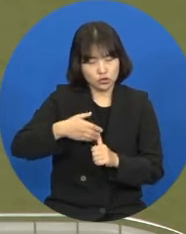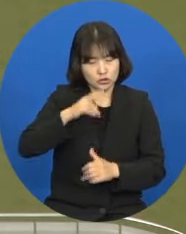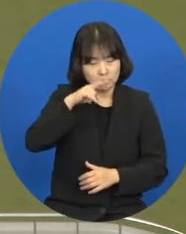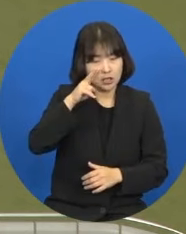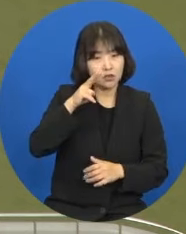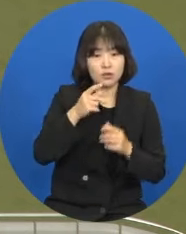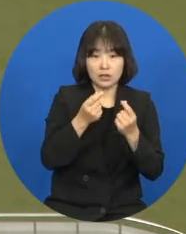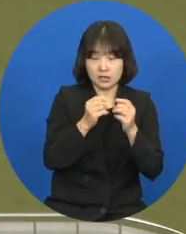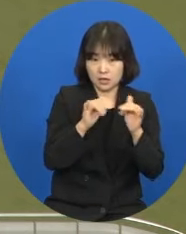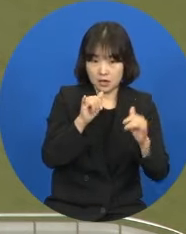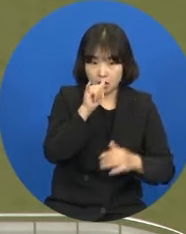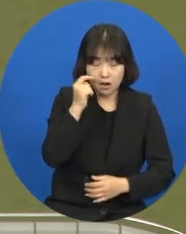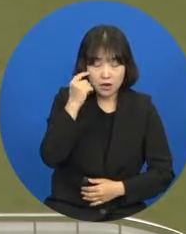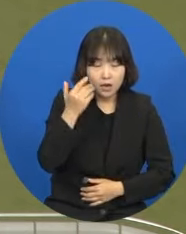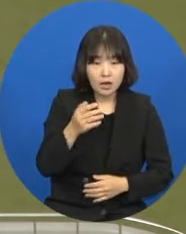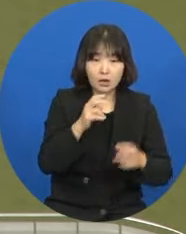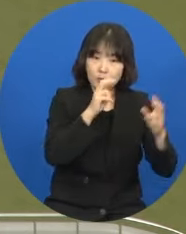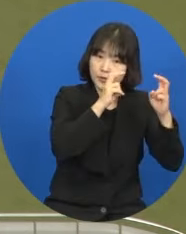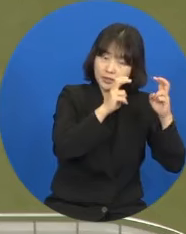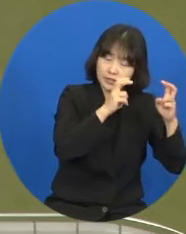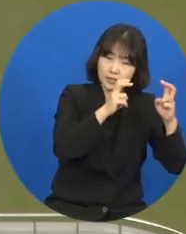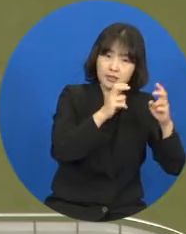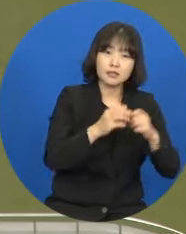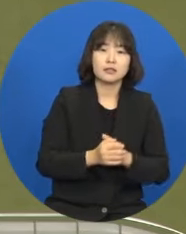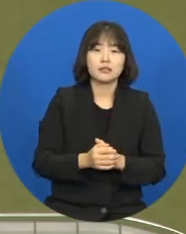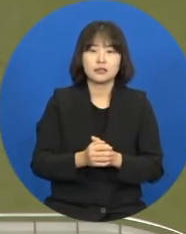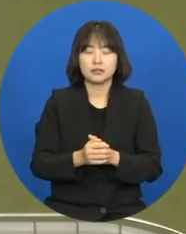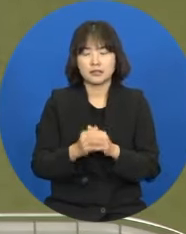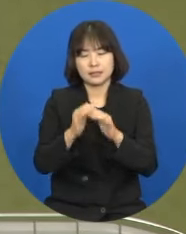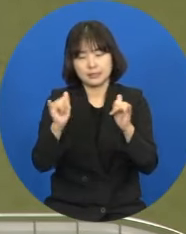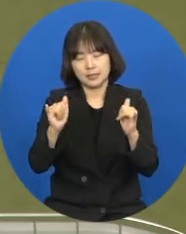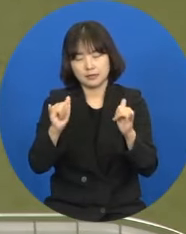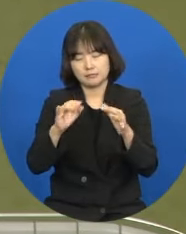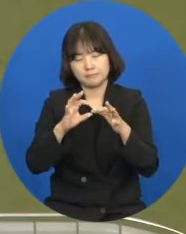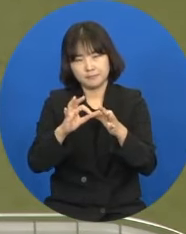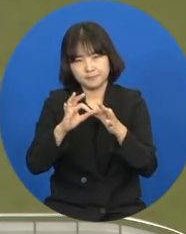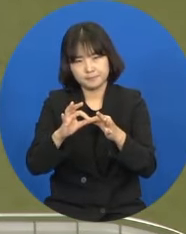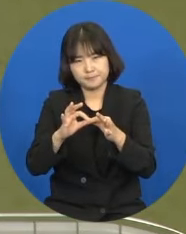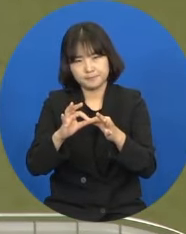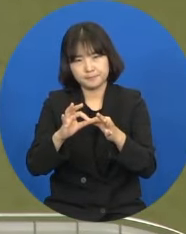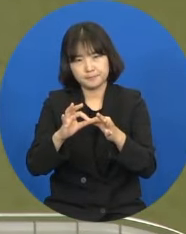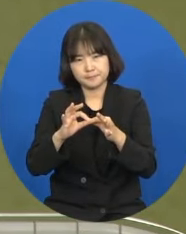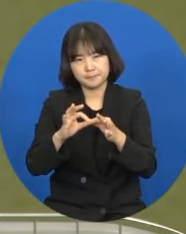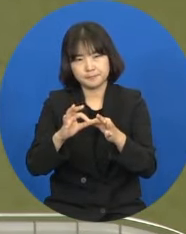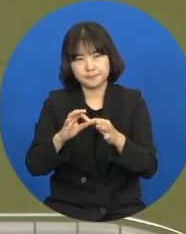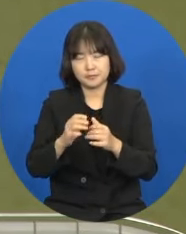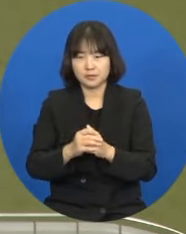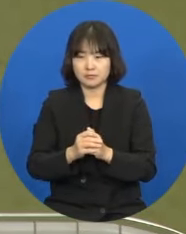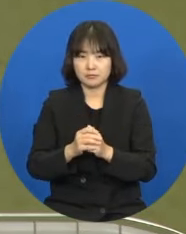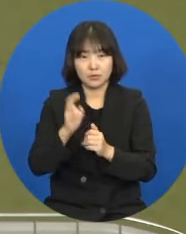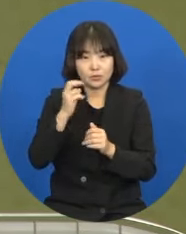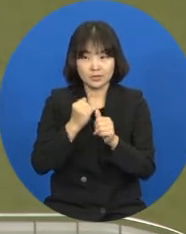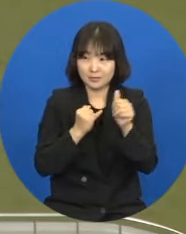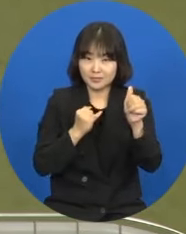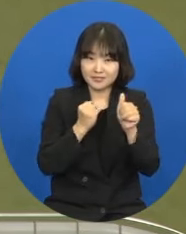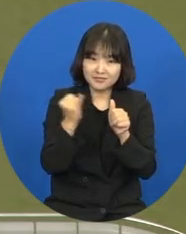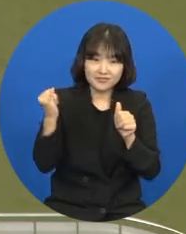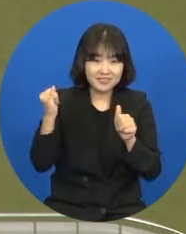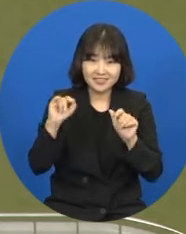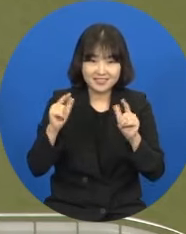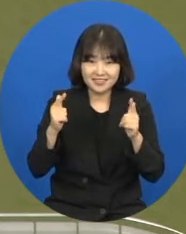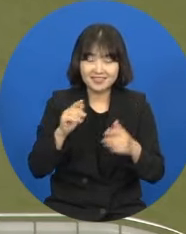계십니까 직장이나 또 인간 관계 속에서 혹시 그분이 배우자는 아니시죠